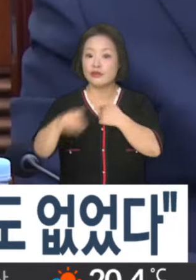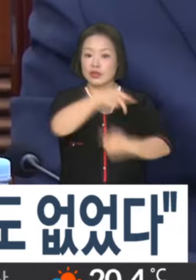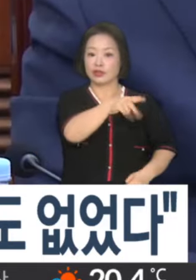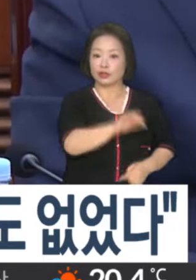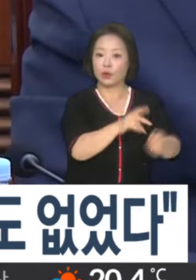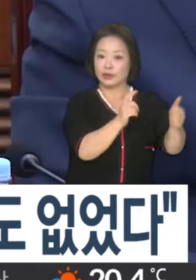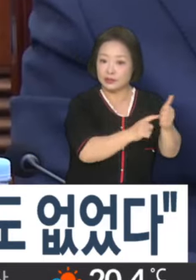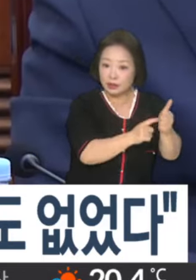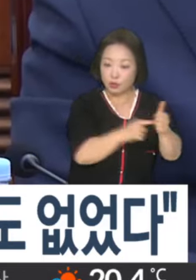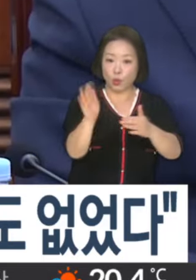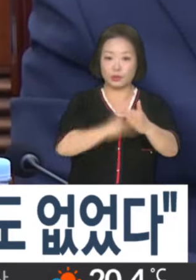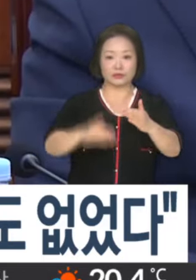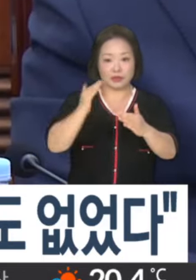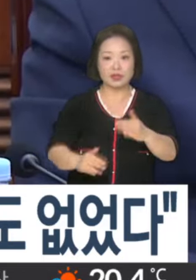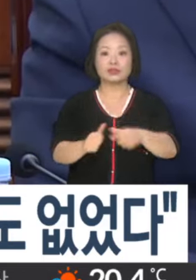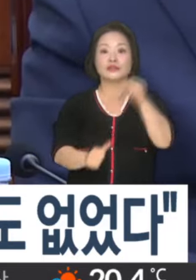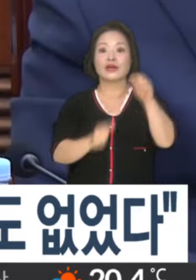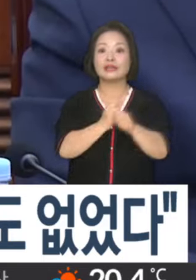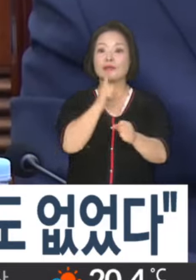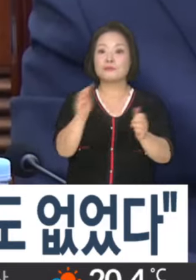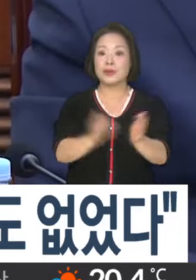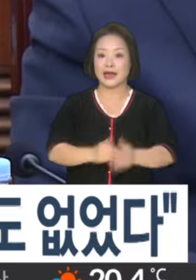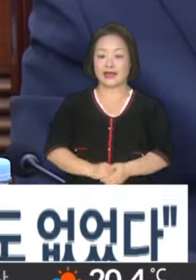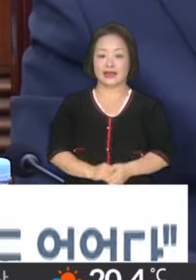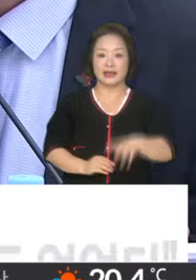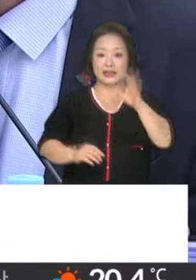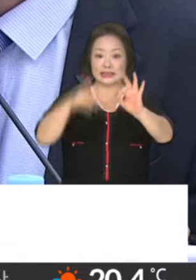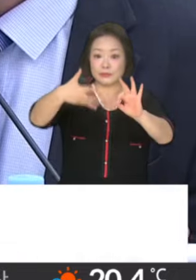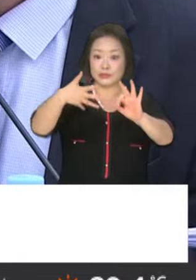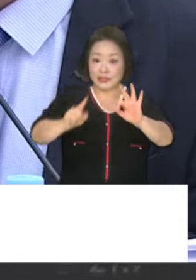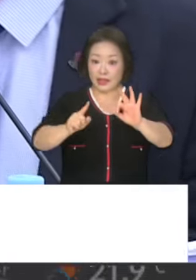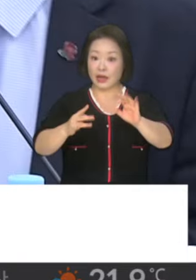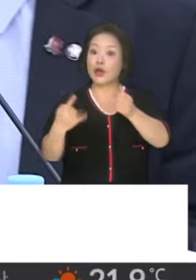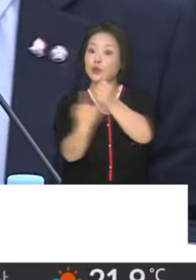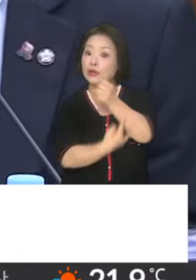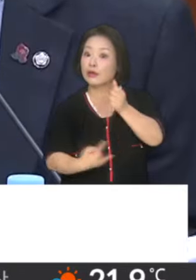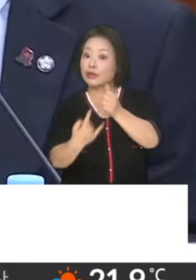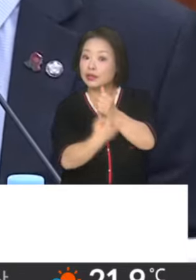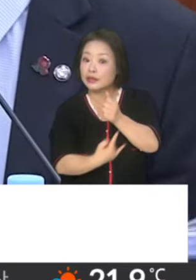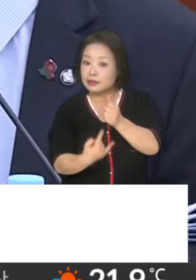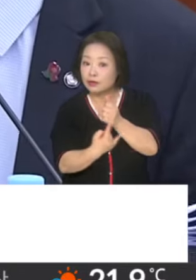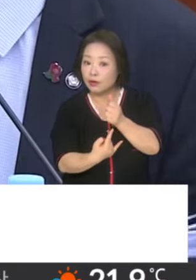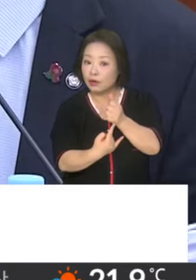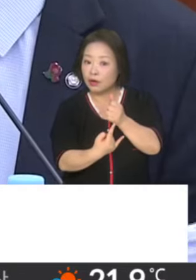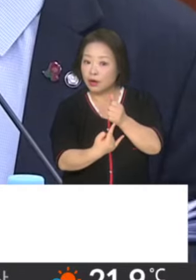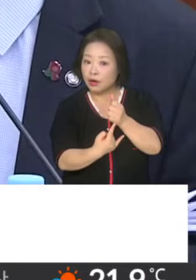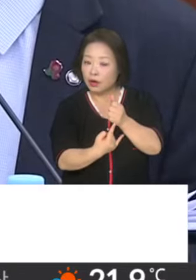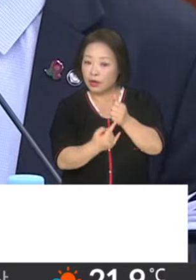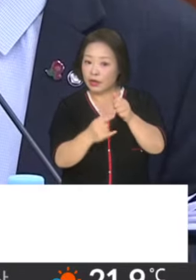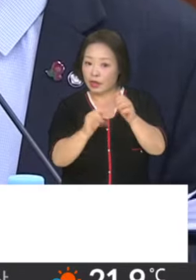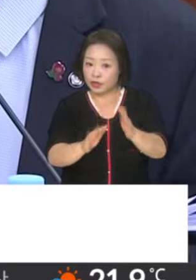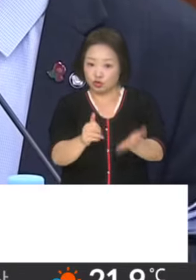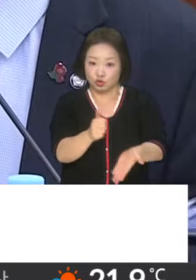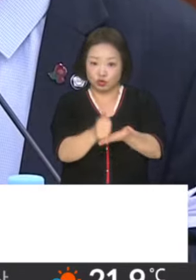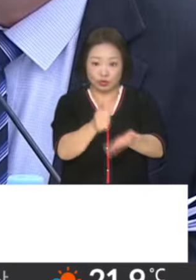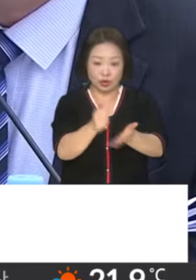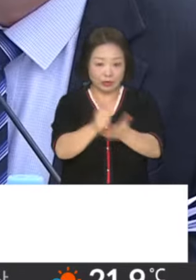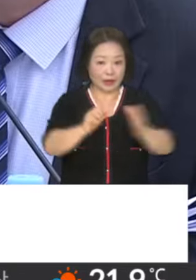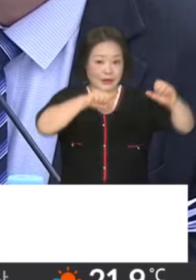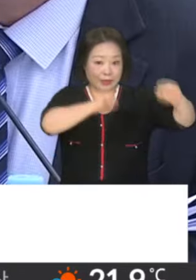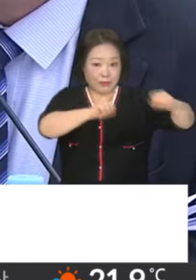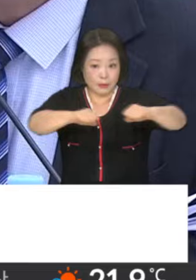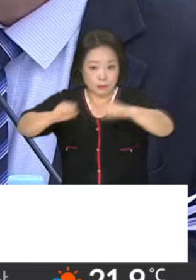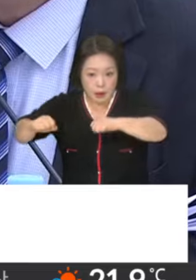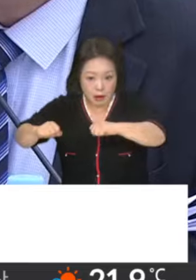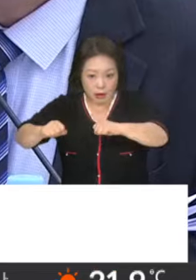선임했다고 주장했습니다. 10차 위원회에서 그 위원회에서 다 그 추천을 다 했고요.